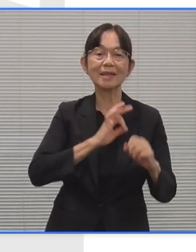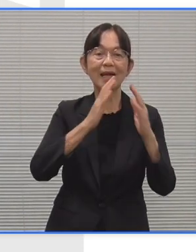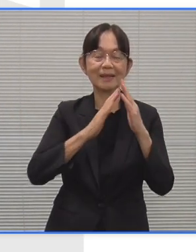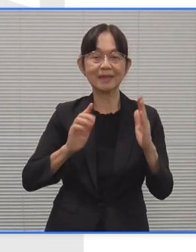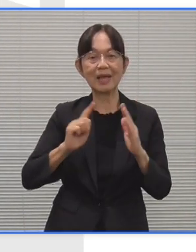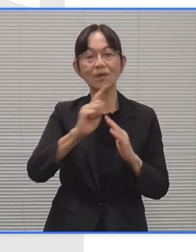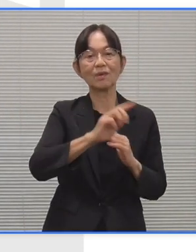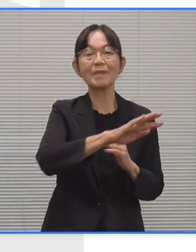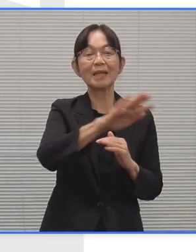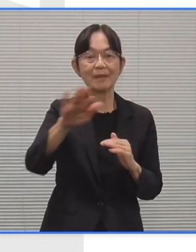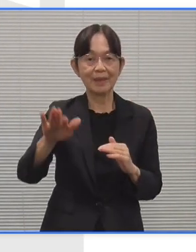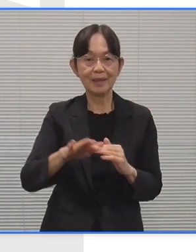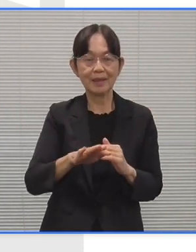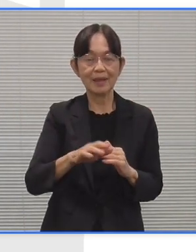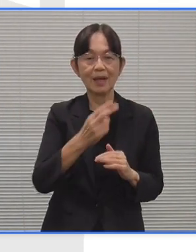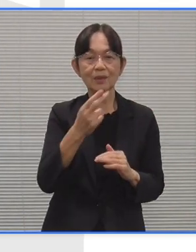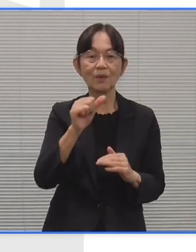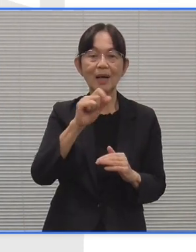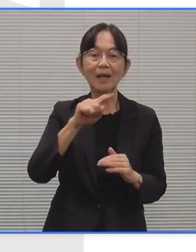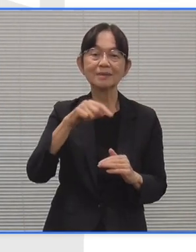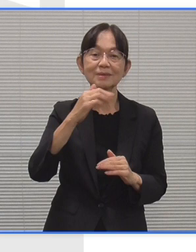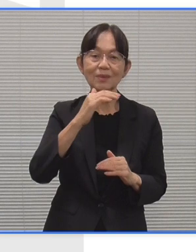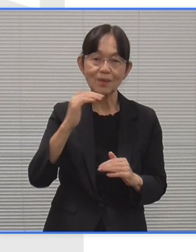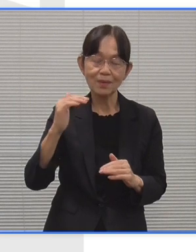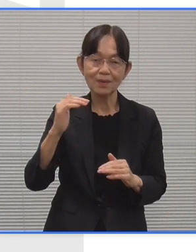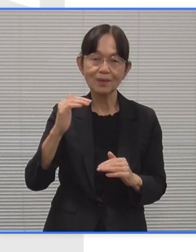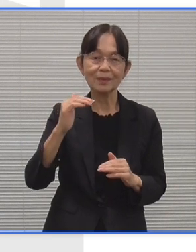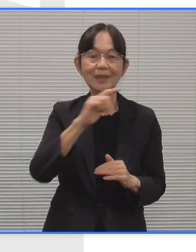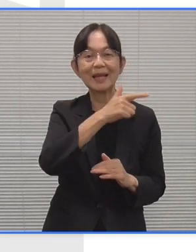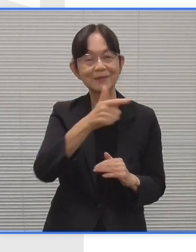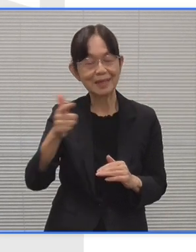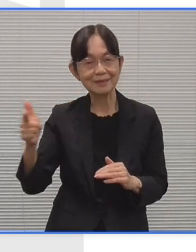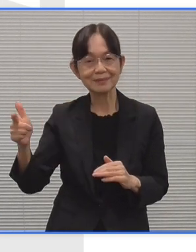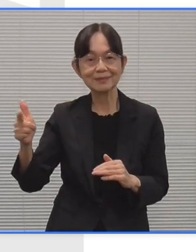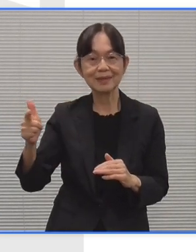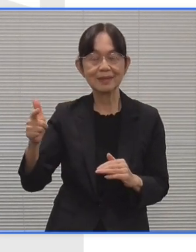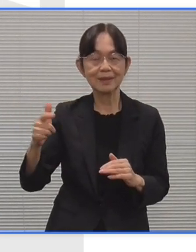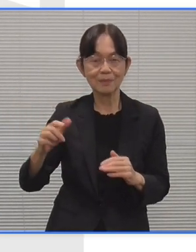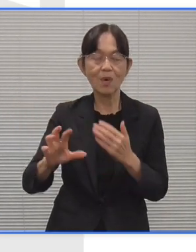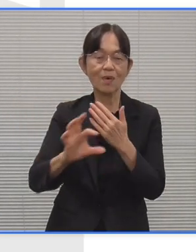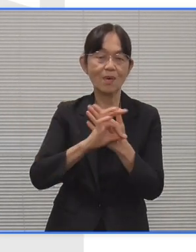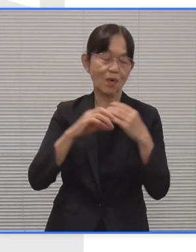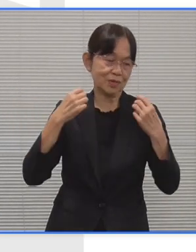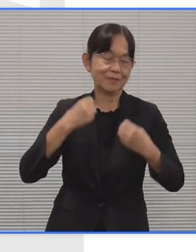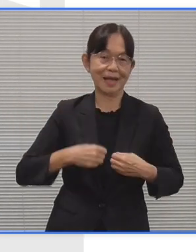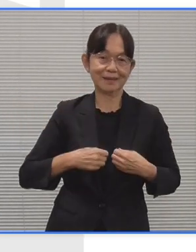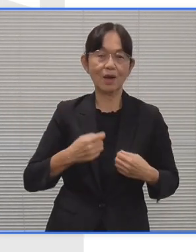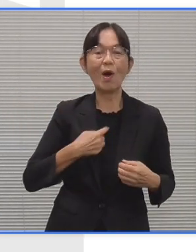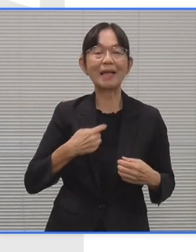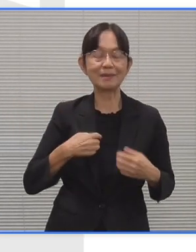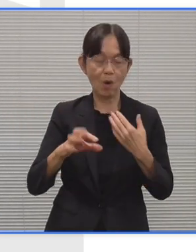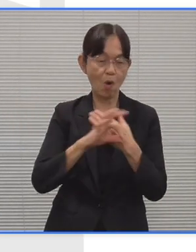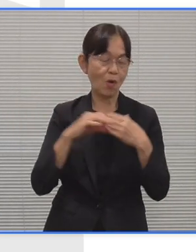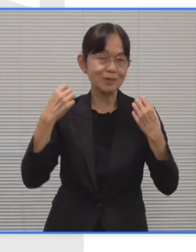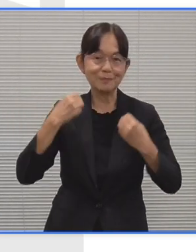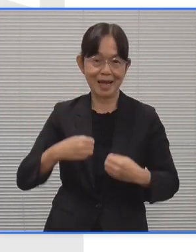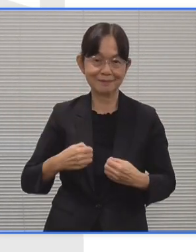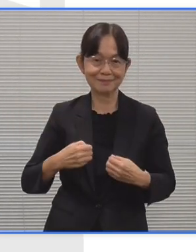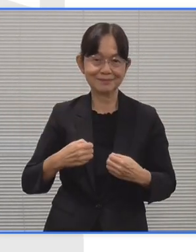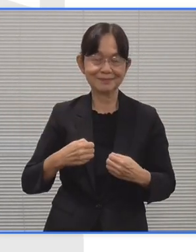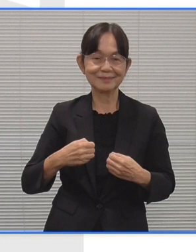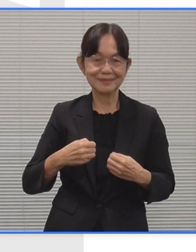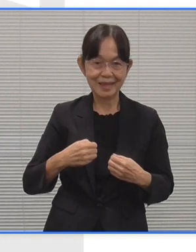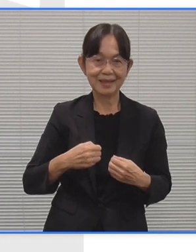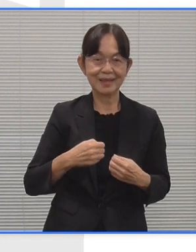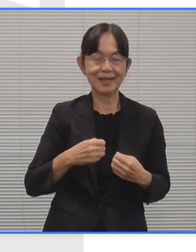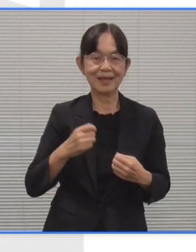様、ドワンゴさん、アニメイトさん、サンシャインシティさんもコスプレをいたしますし、私もコスプレで登場をす